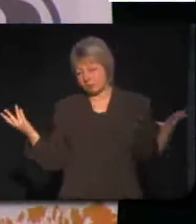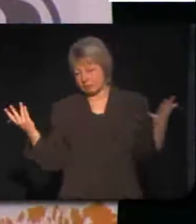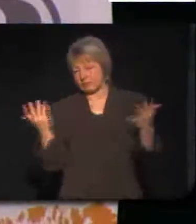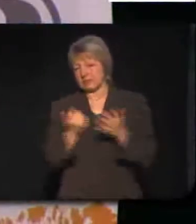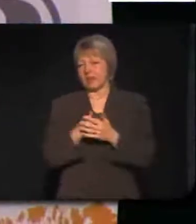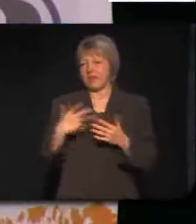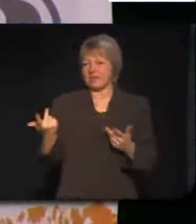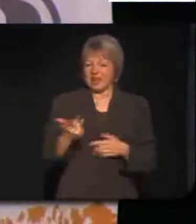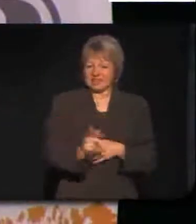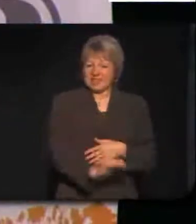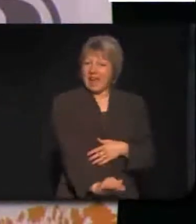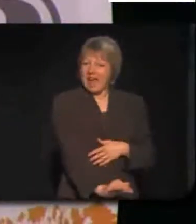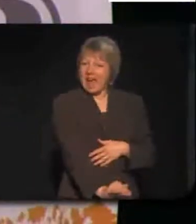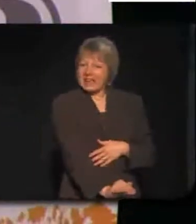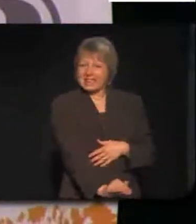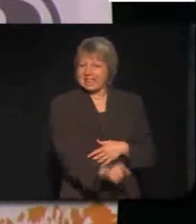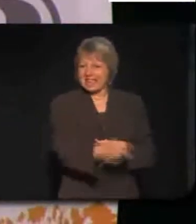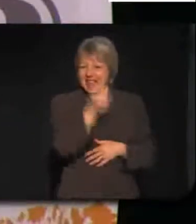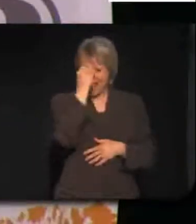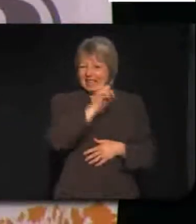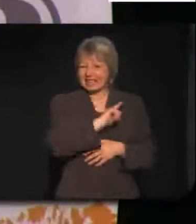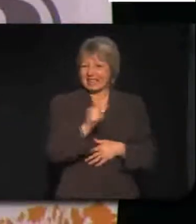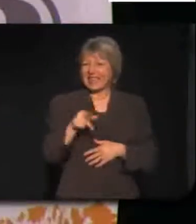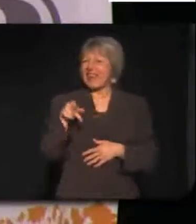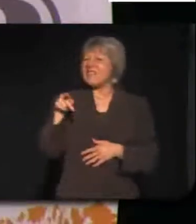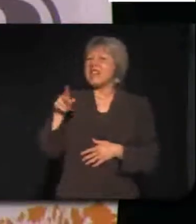lernt Philipp Rösler nimmermehr